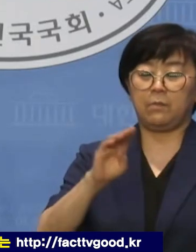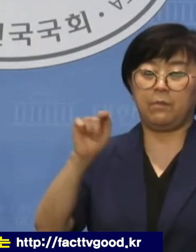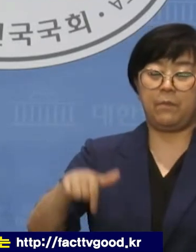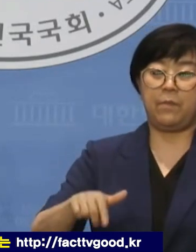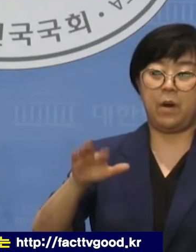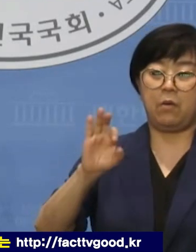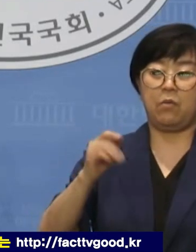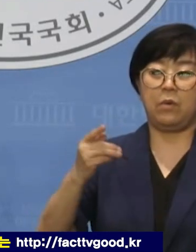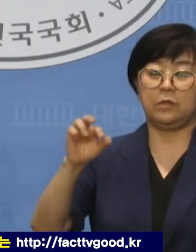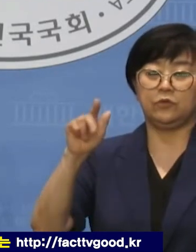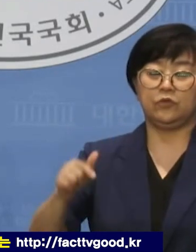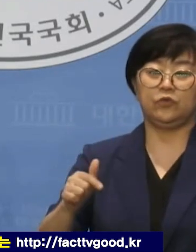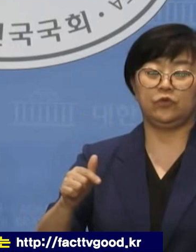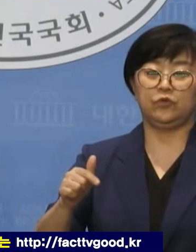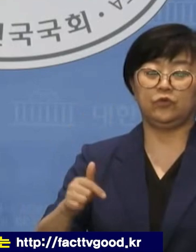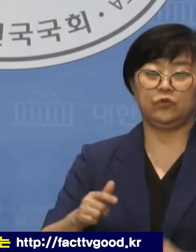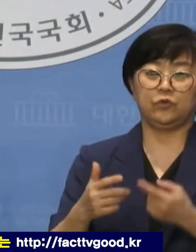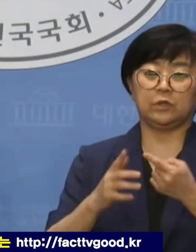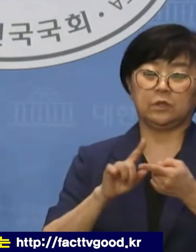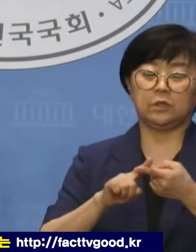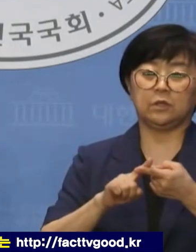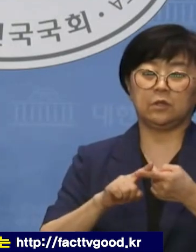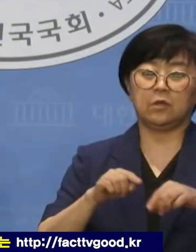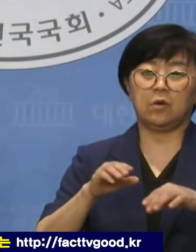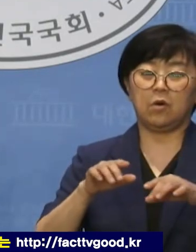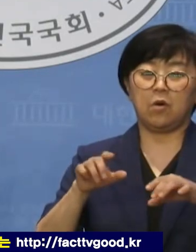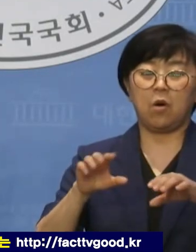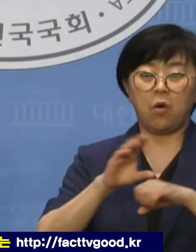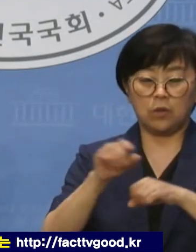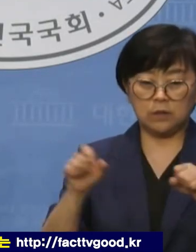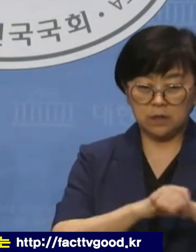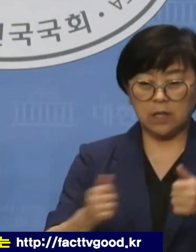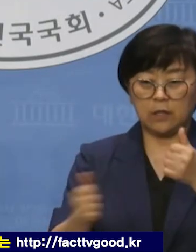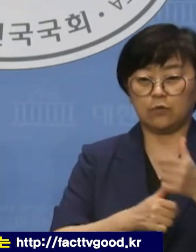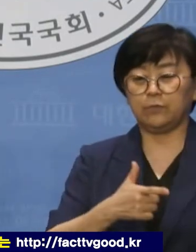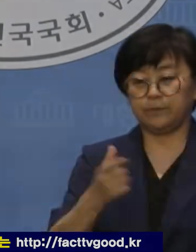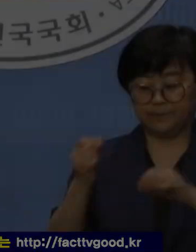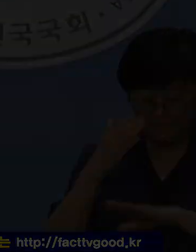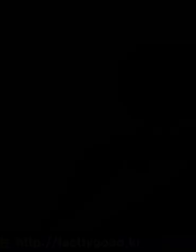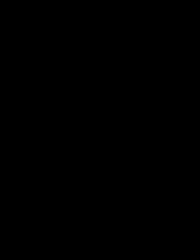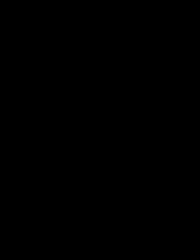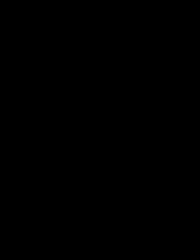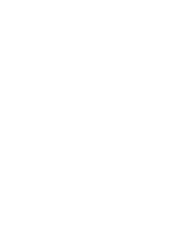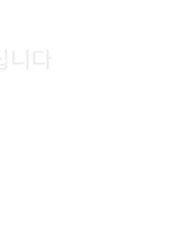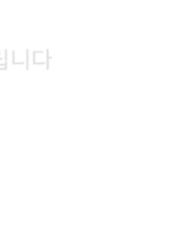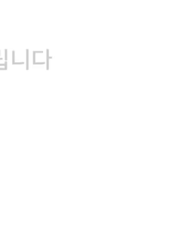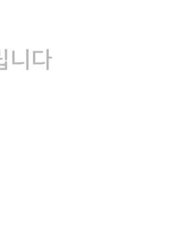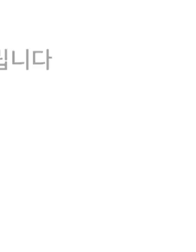박완지 위원 1동 그리고 언론특위 1동입니다. 고맙습니다.